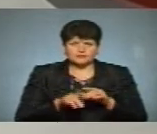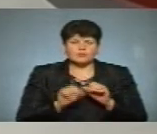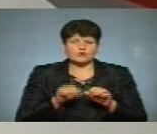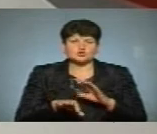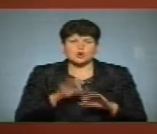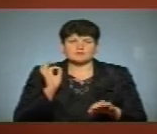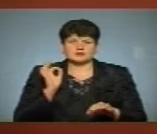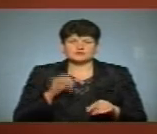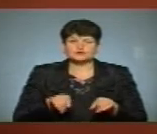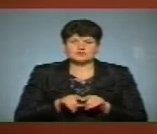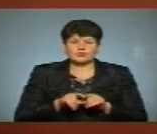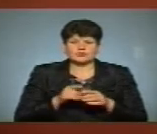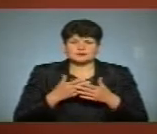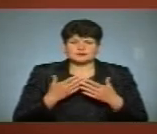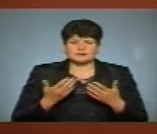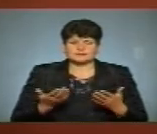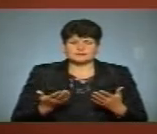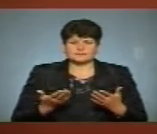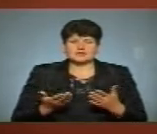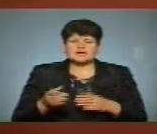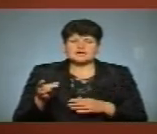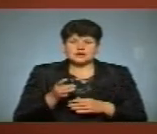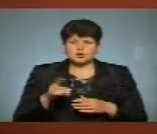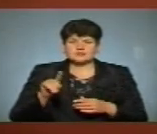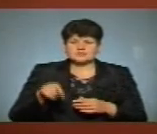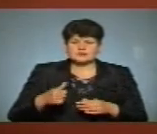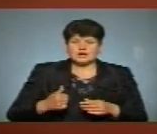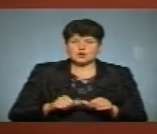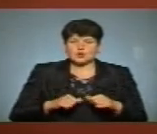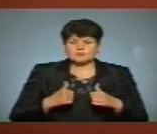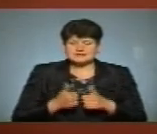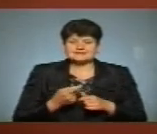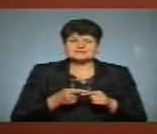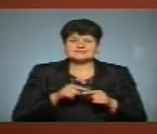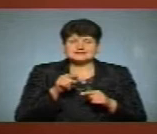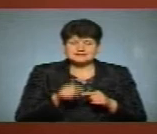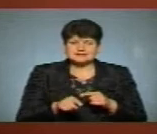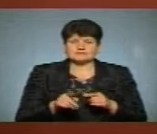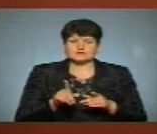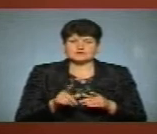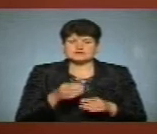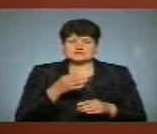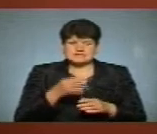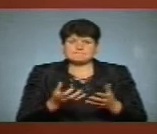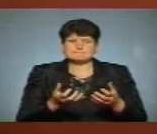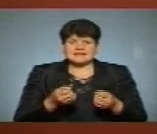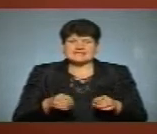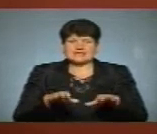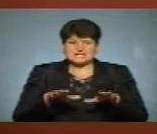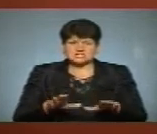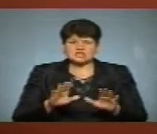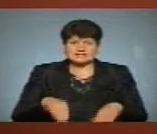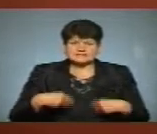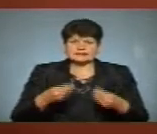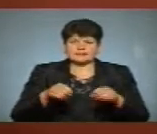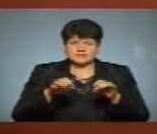він хоче? Ну, як такого немає. А на то є районна призовна комісія, яка за отими параметрами, які я назвав, прийняла рішення, винесла